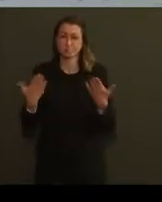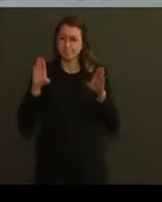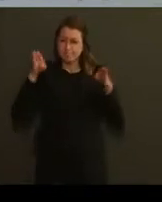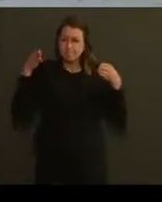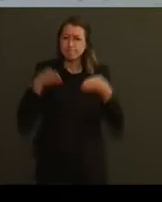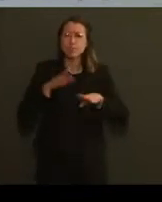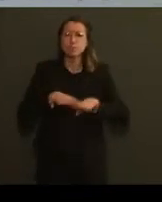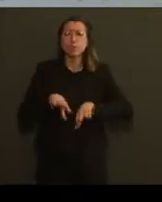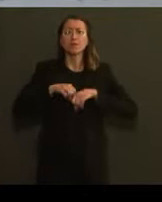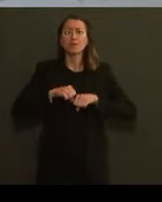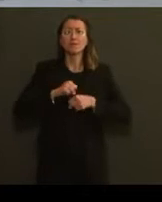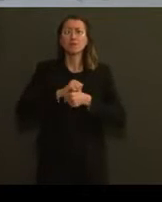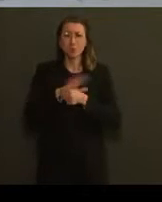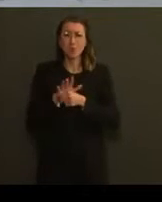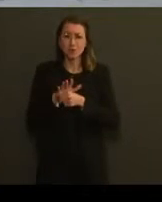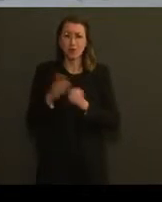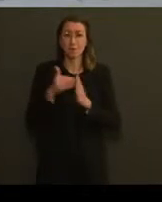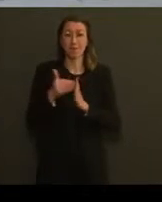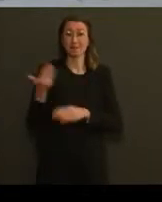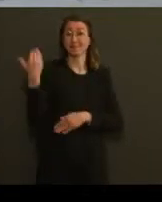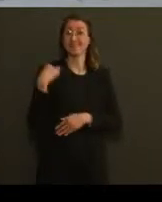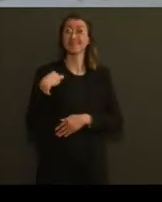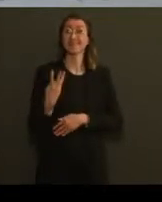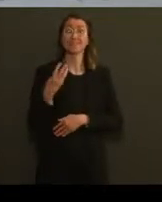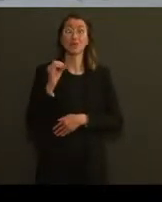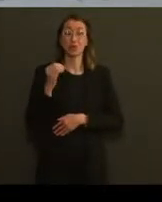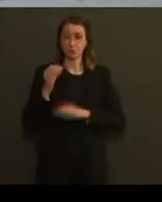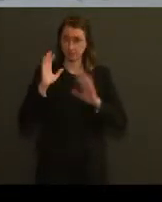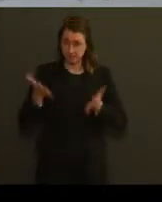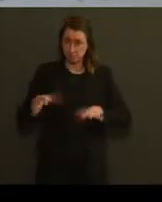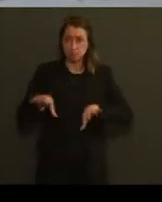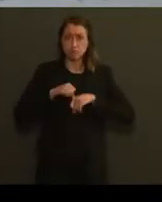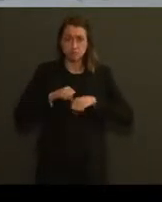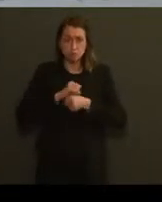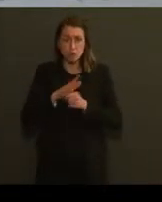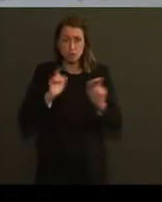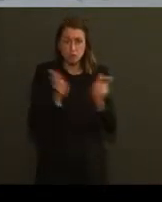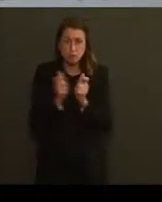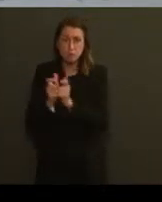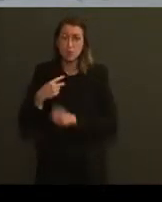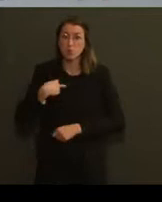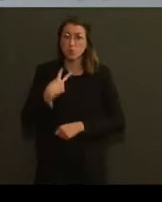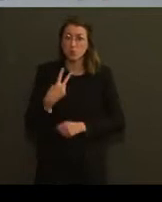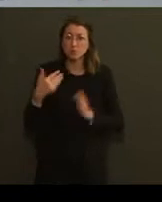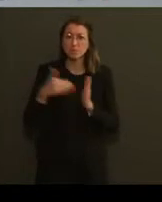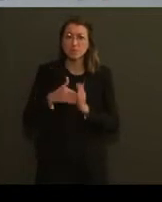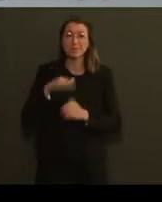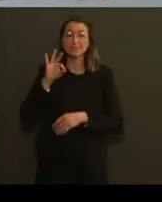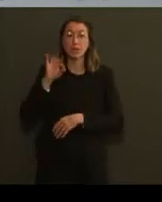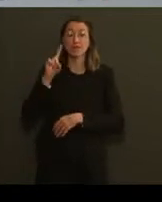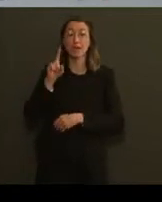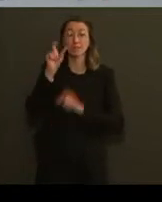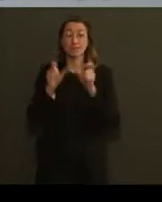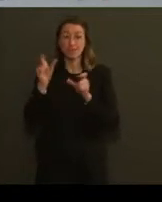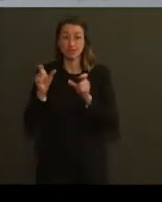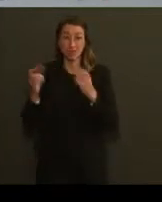13 octobre, nous avons atteint 12 051 infections démontrées, ce qui est le chiffre le plus important que nous n'ayons